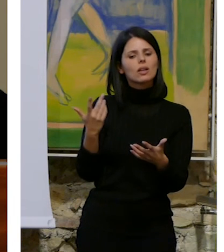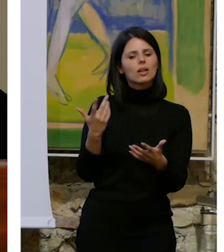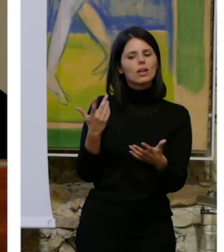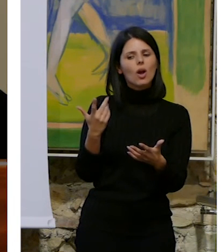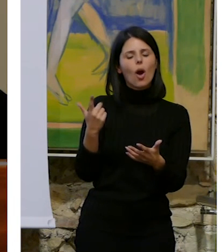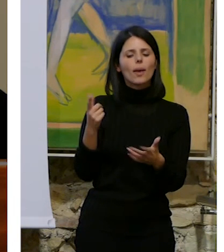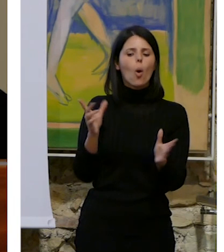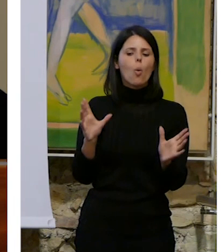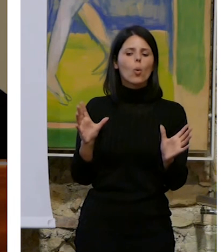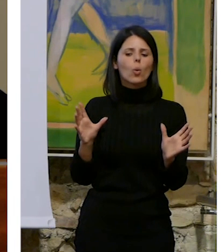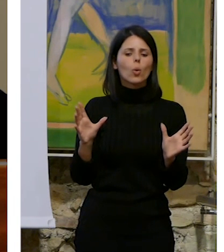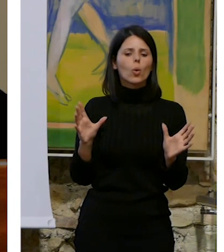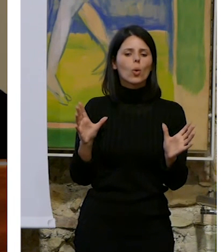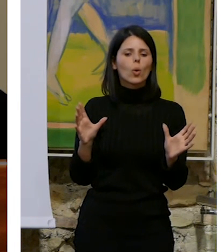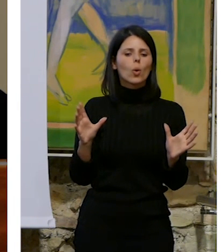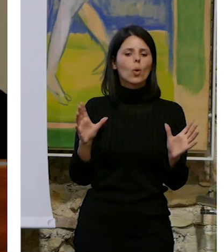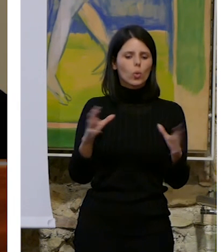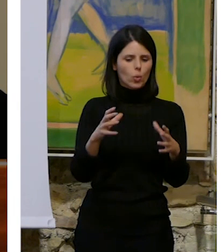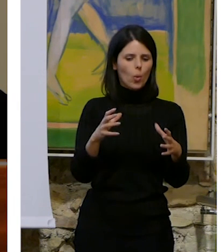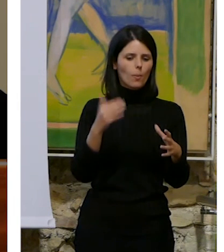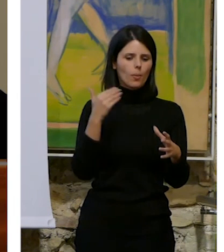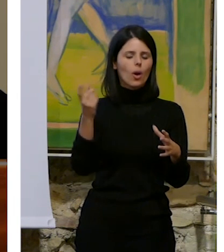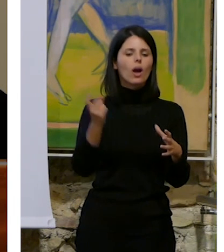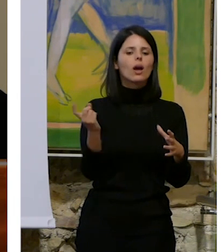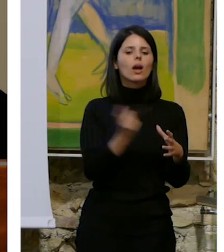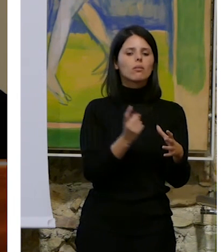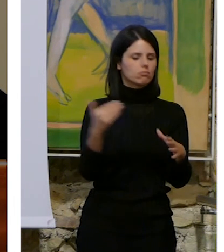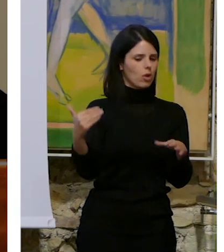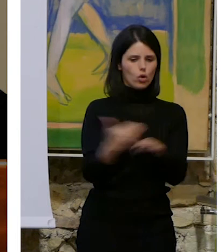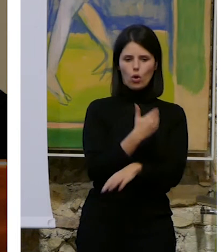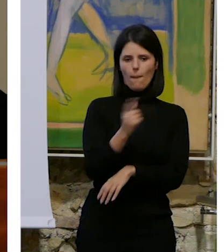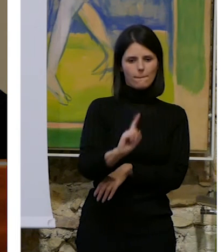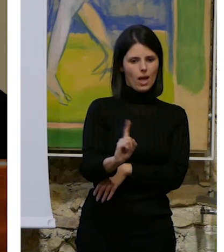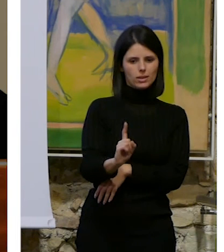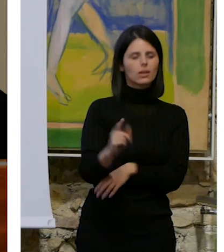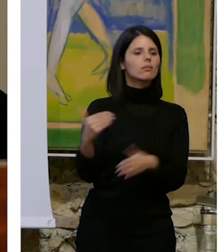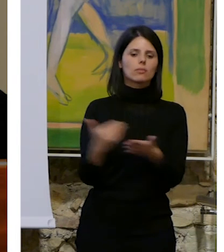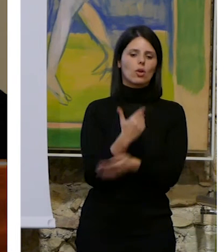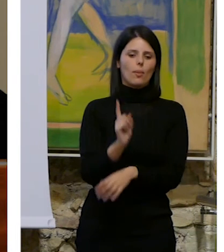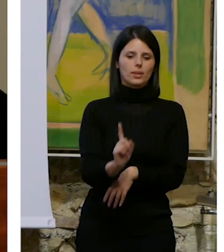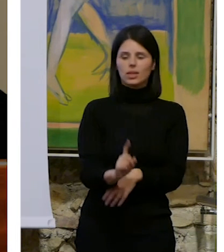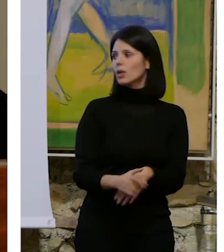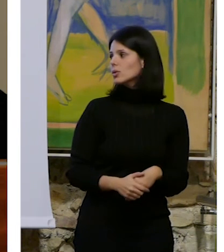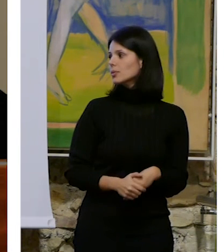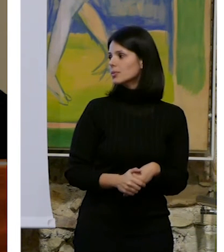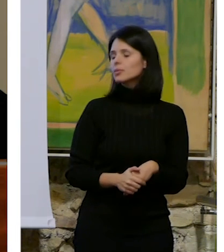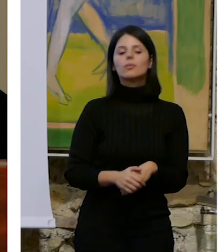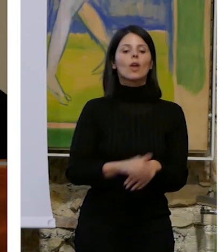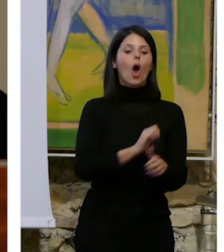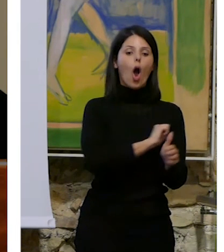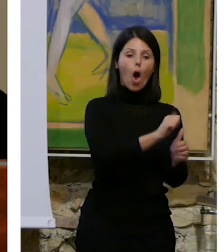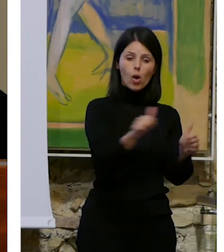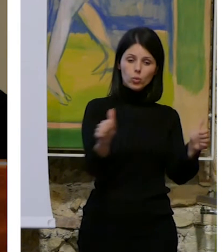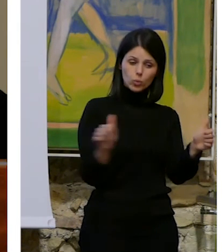del gruppo Harvard dissero non passerà, non è passato. Ognuna di